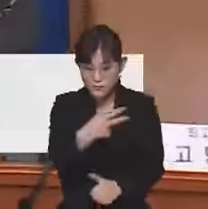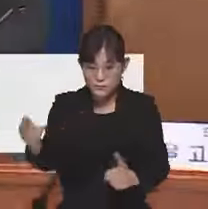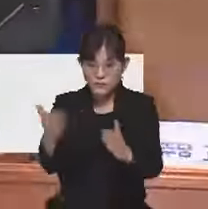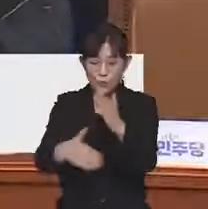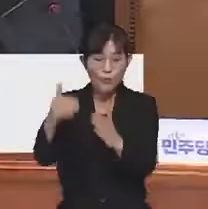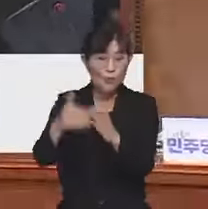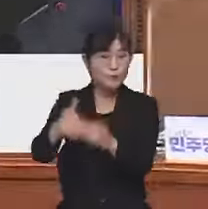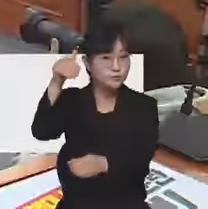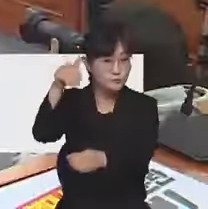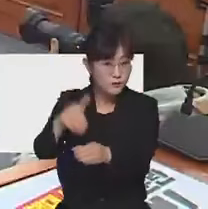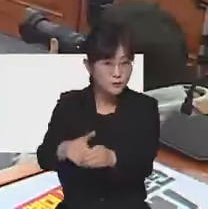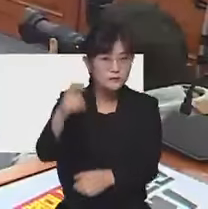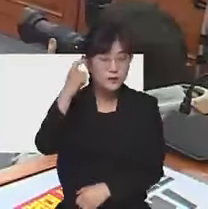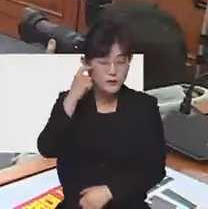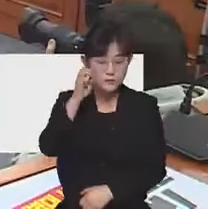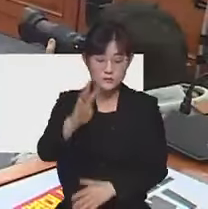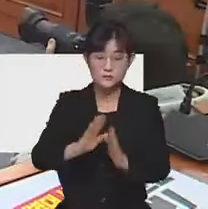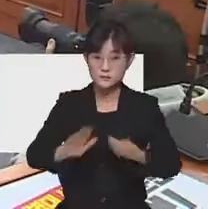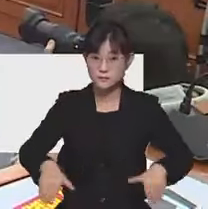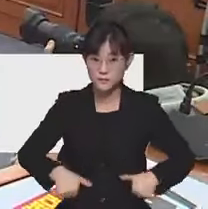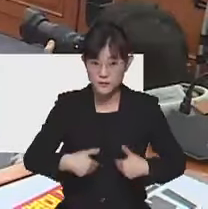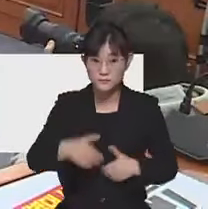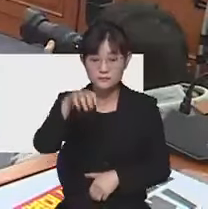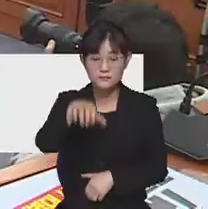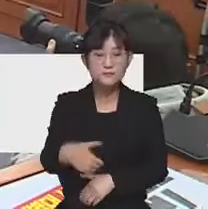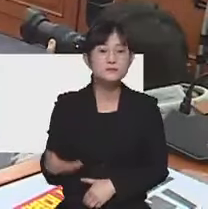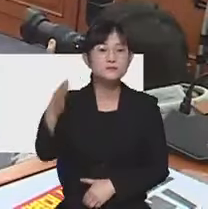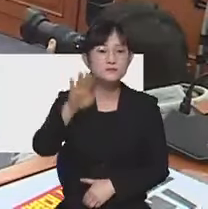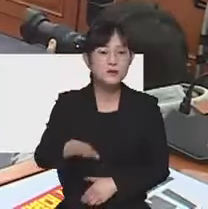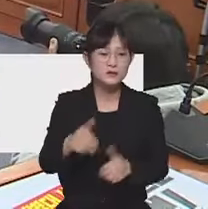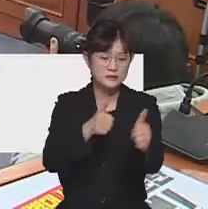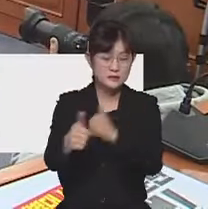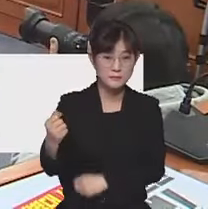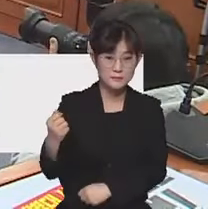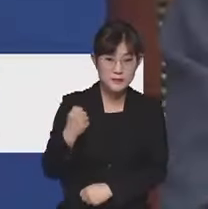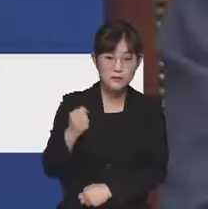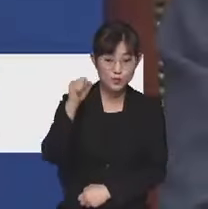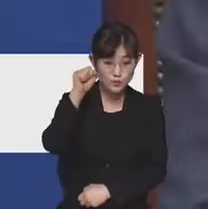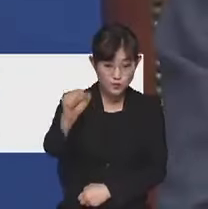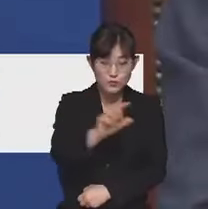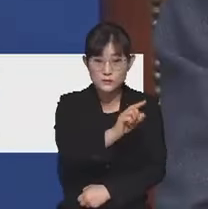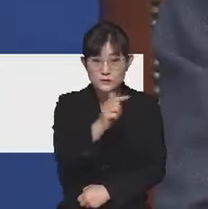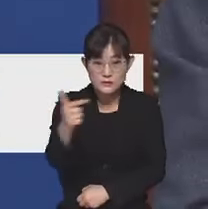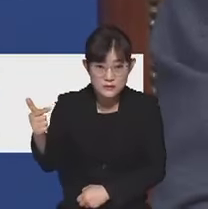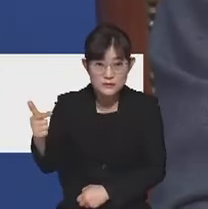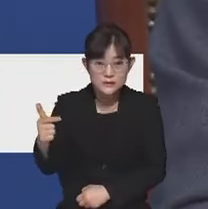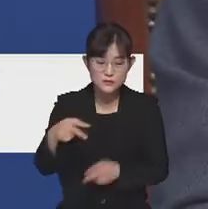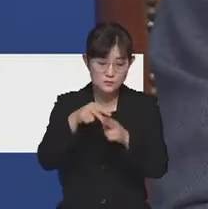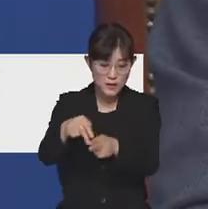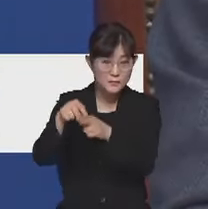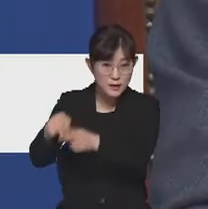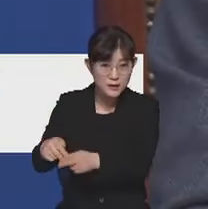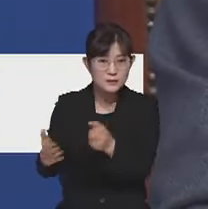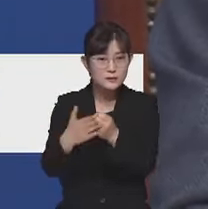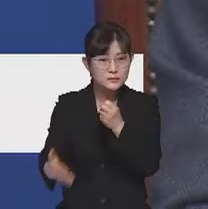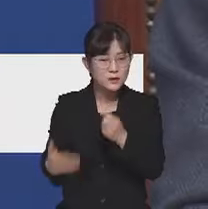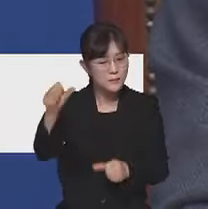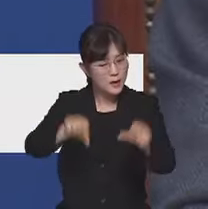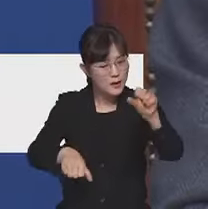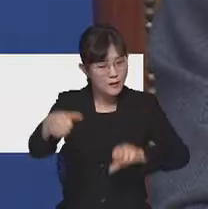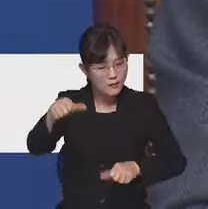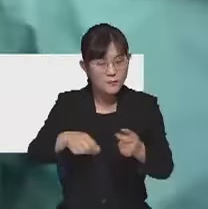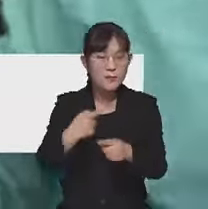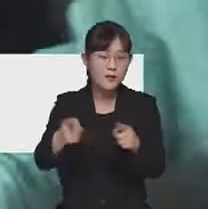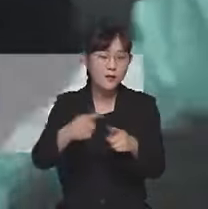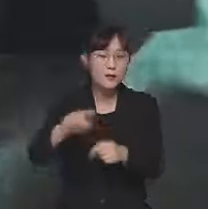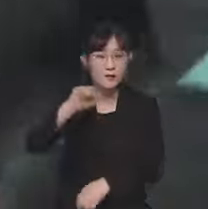불릴 정도로 지지세가 강한 광주 전남이지만 경쟁력 있는 도전자들이 등장하며 섣불리 결과를 예측하기 힘들게